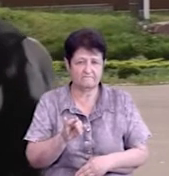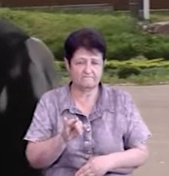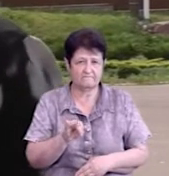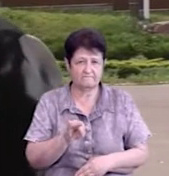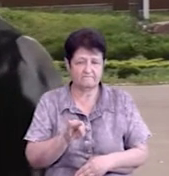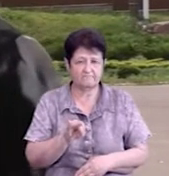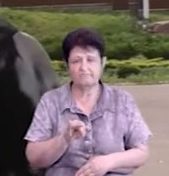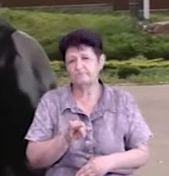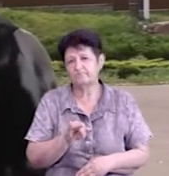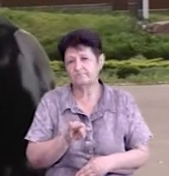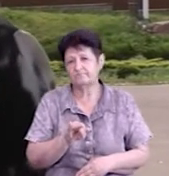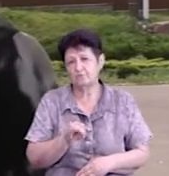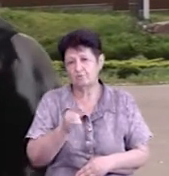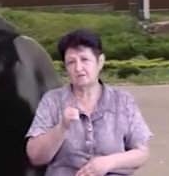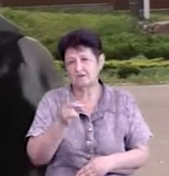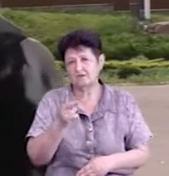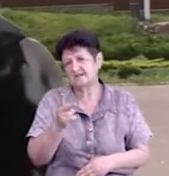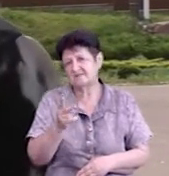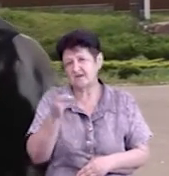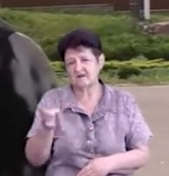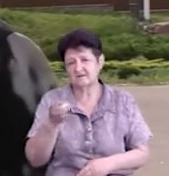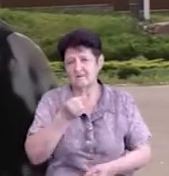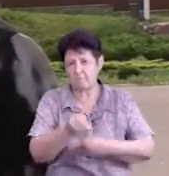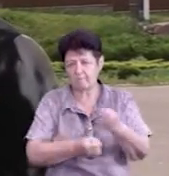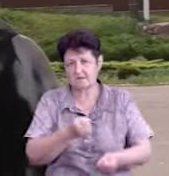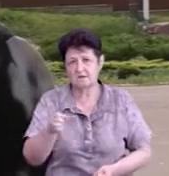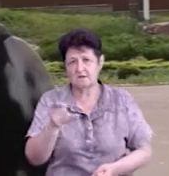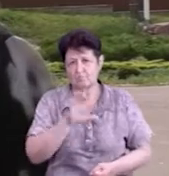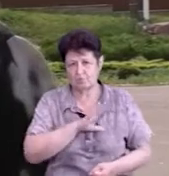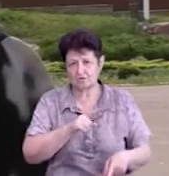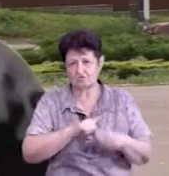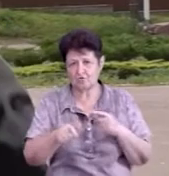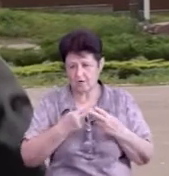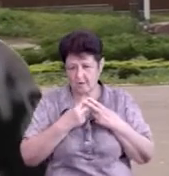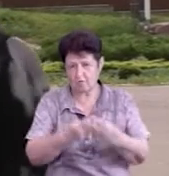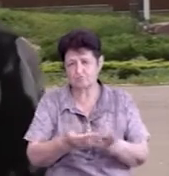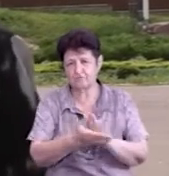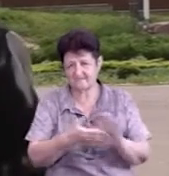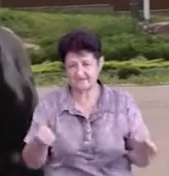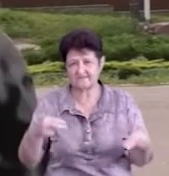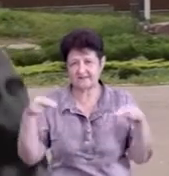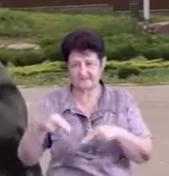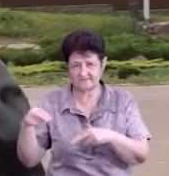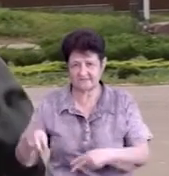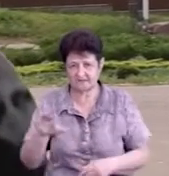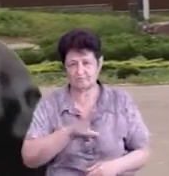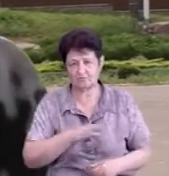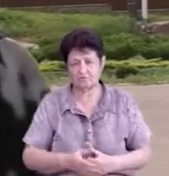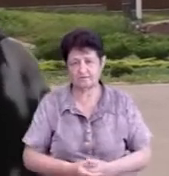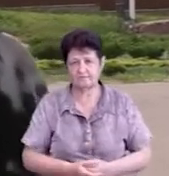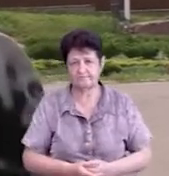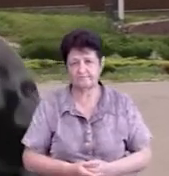вони її раз чи двічі побили, і була навіть скора була визвана, були свідки, були